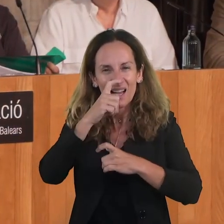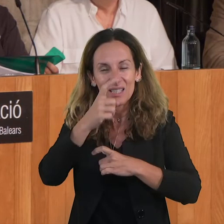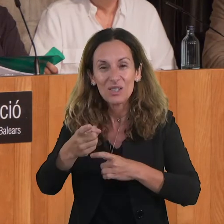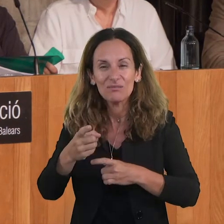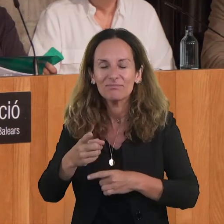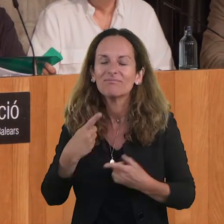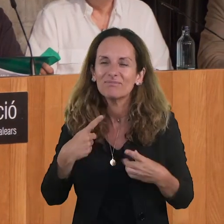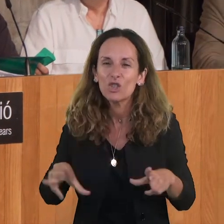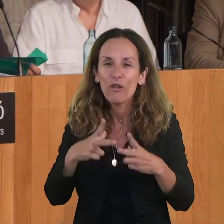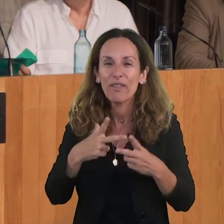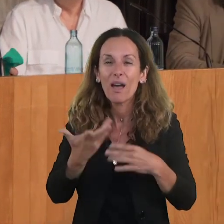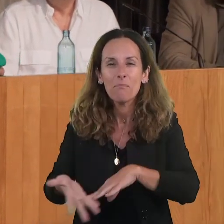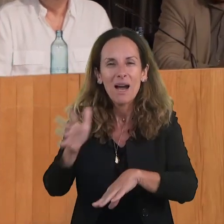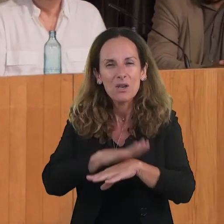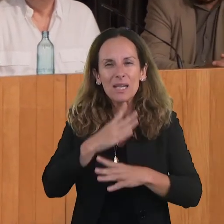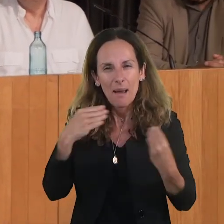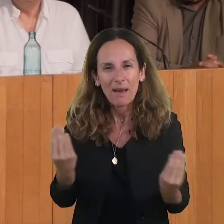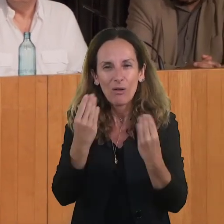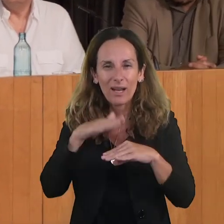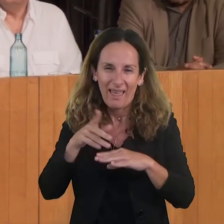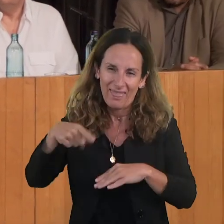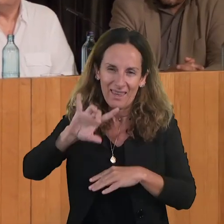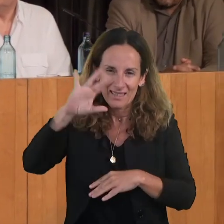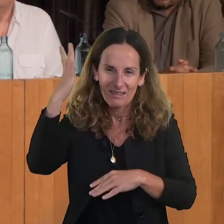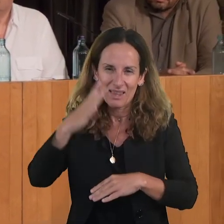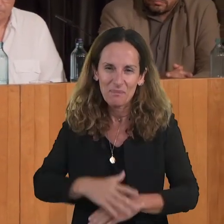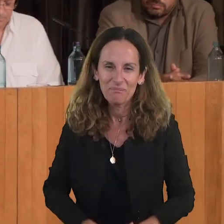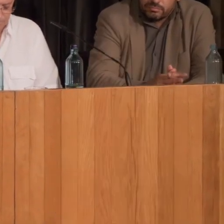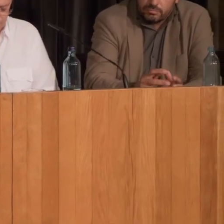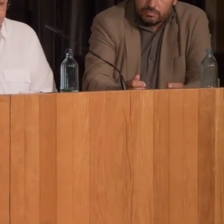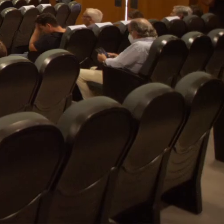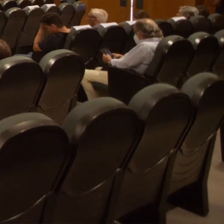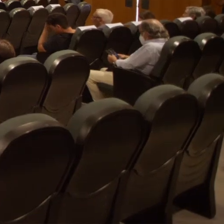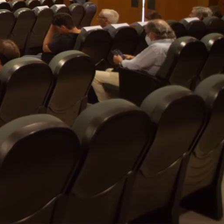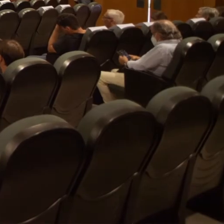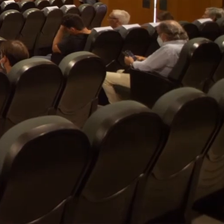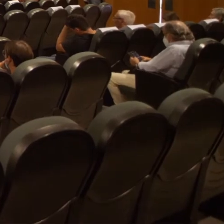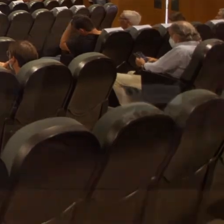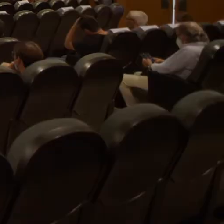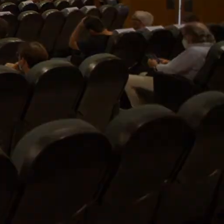sobretot de fer-lo tornar gran dins la societat mallorquina. O sigui, gràcies a tots, és que ho feia possible.